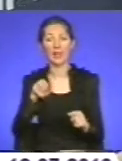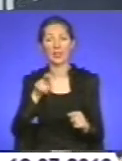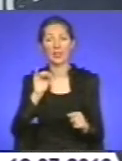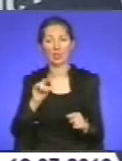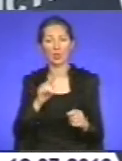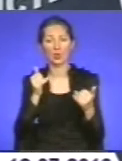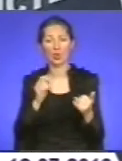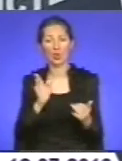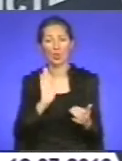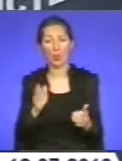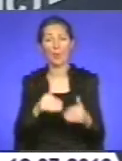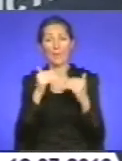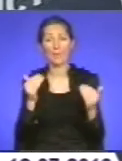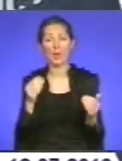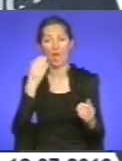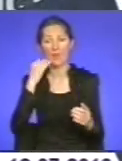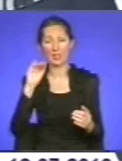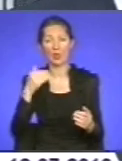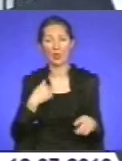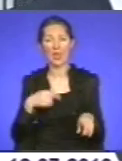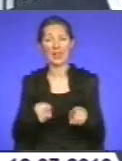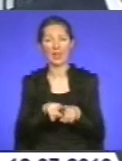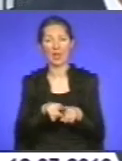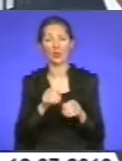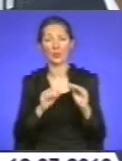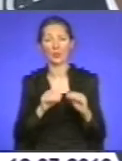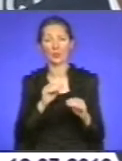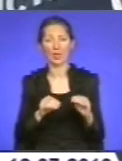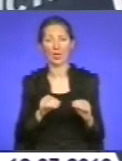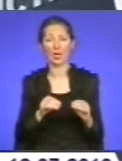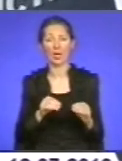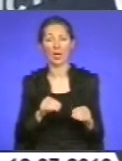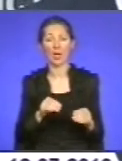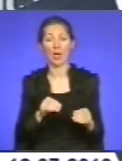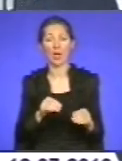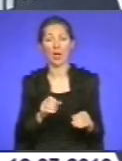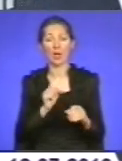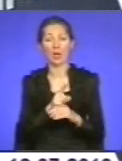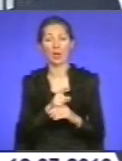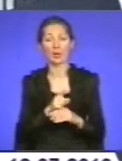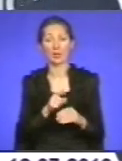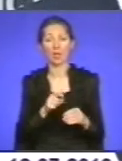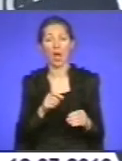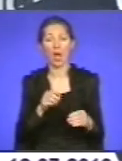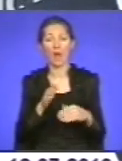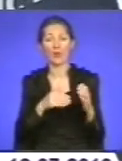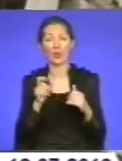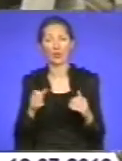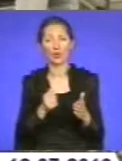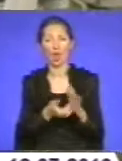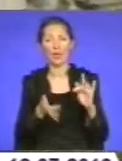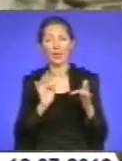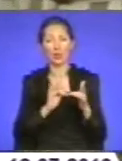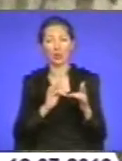бути максимально ефективними, ми також розробляємо, долучили фахівців до електронної перевірки.